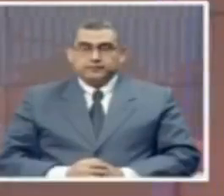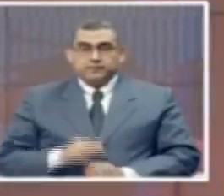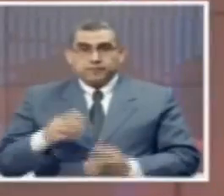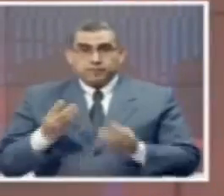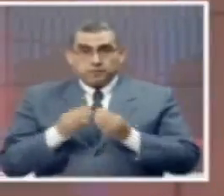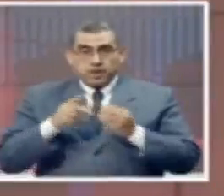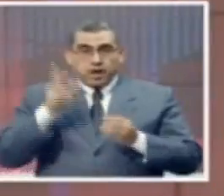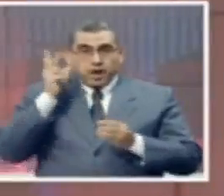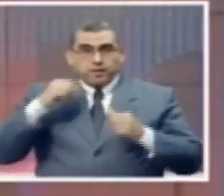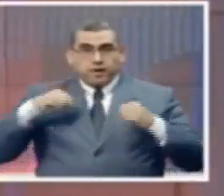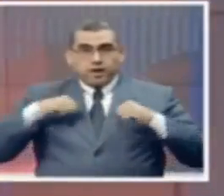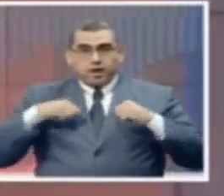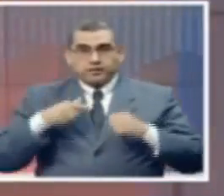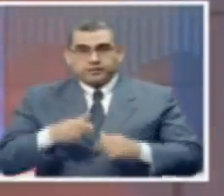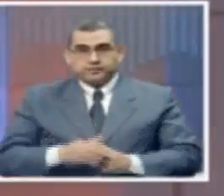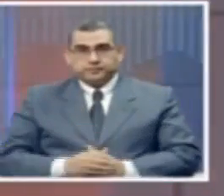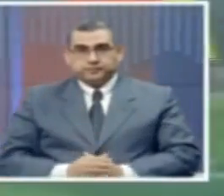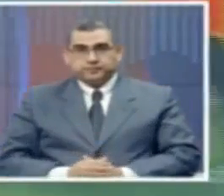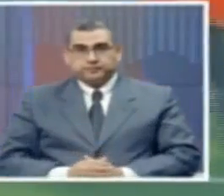ومعنا في أخبار الرياضة: